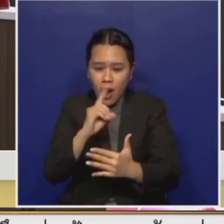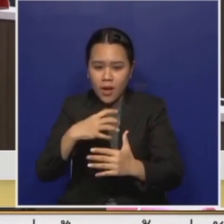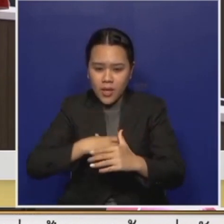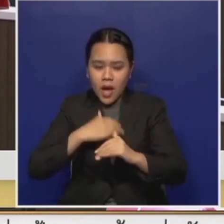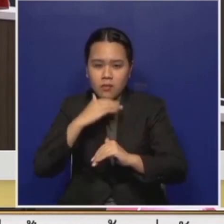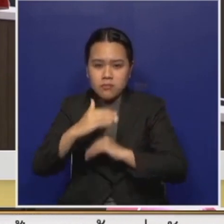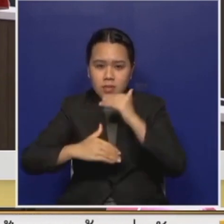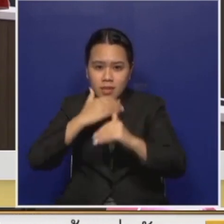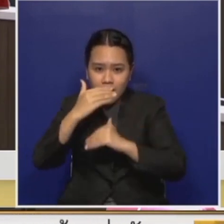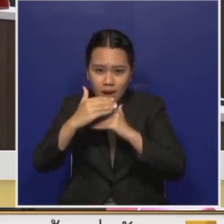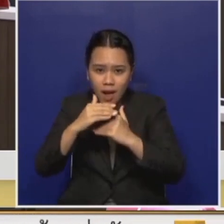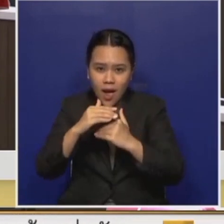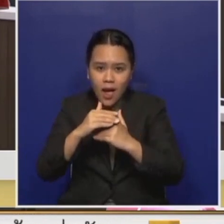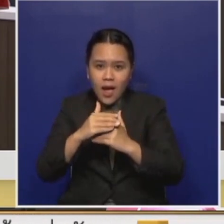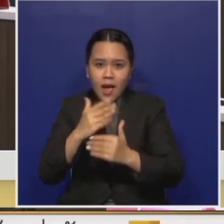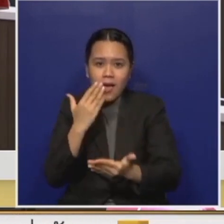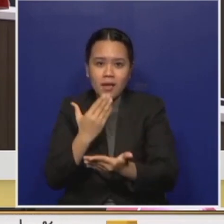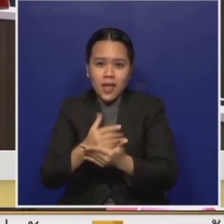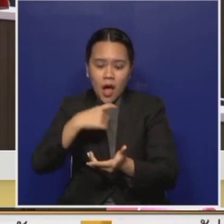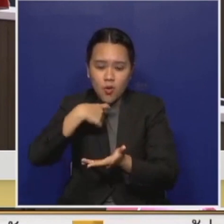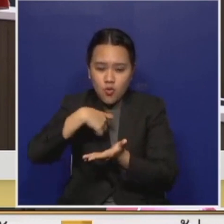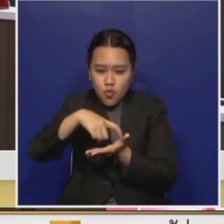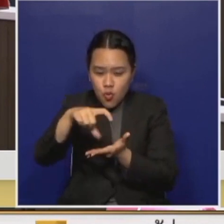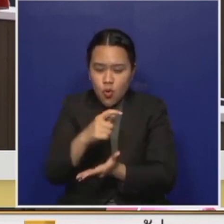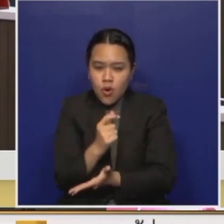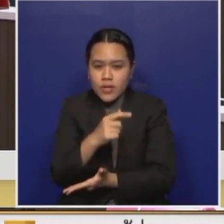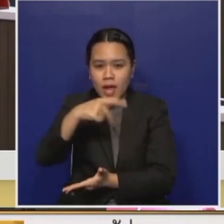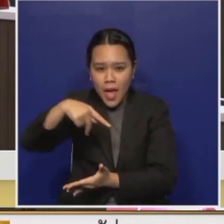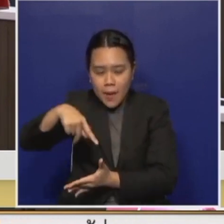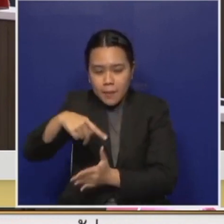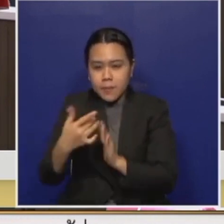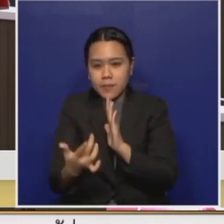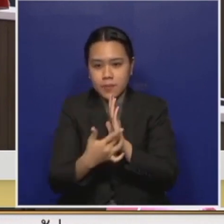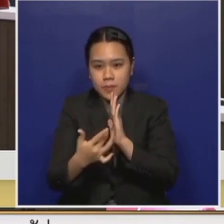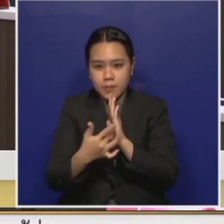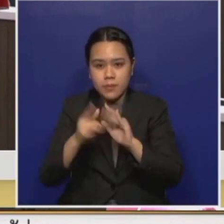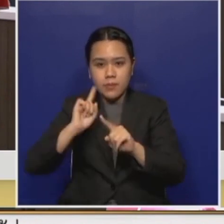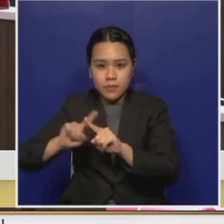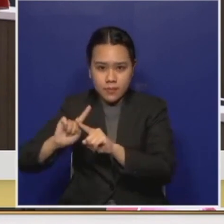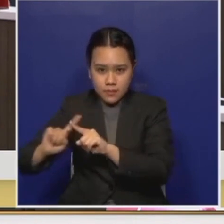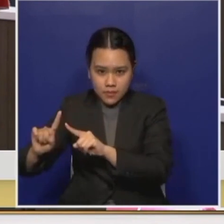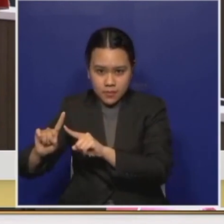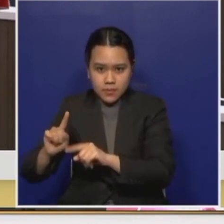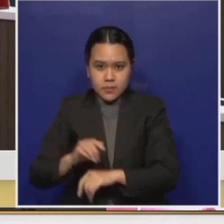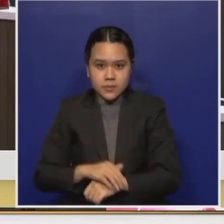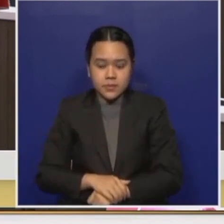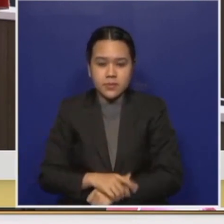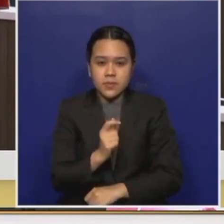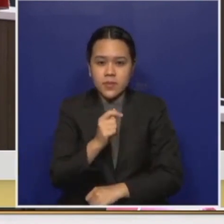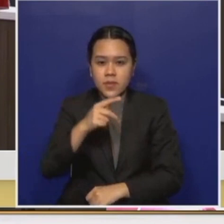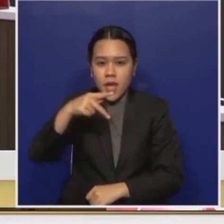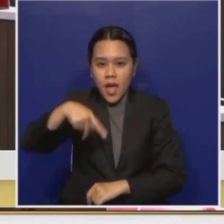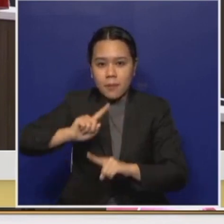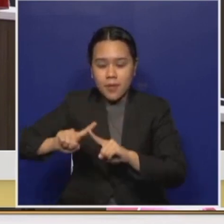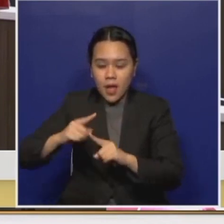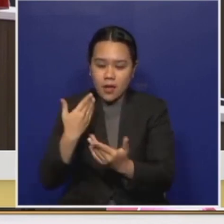จ่ายผ่านแปผ่านเทคโนโยีใช้แปพลิ suppliesในการจ่